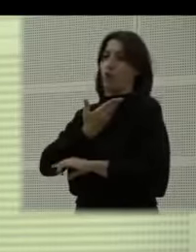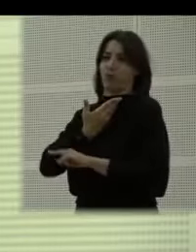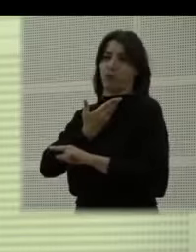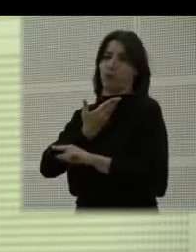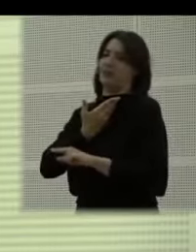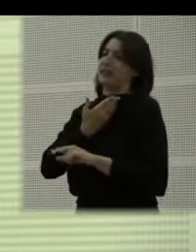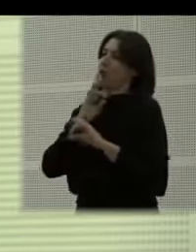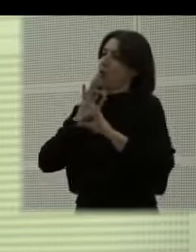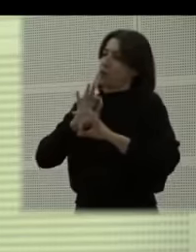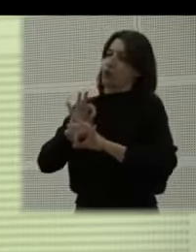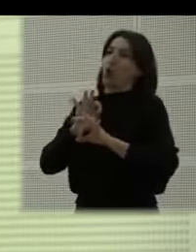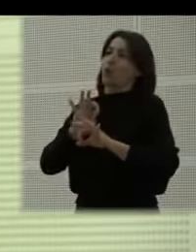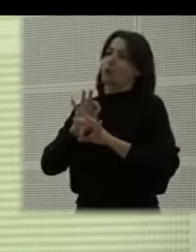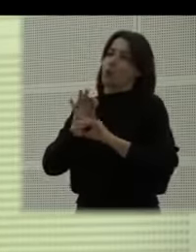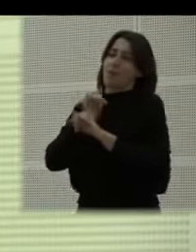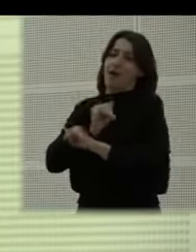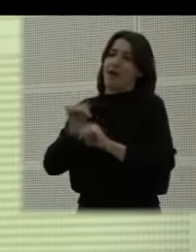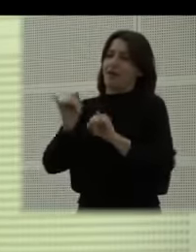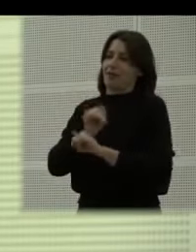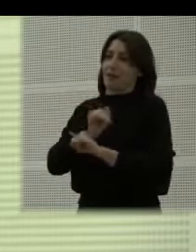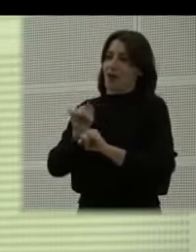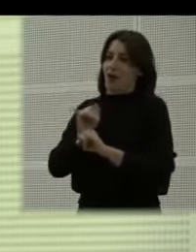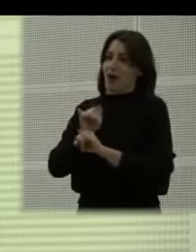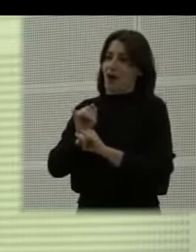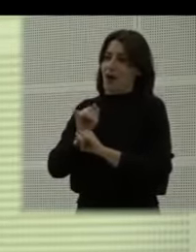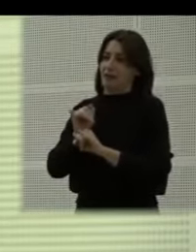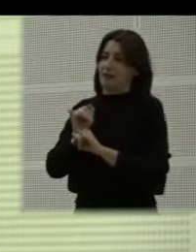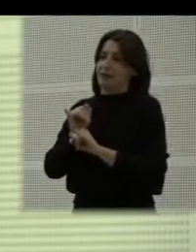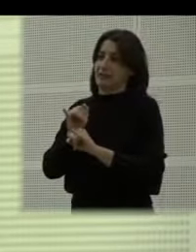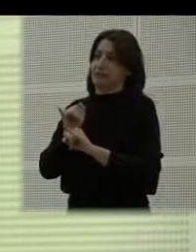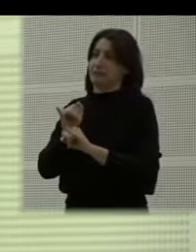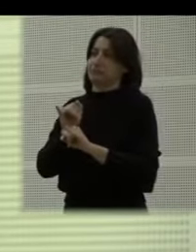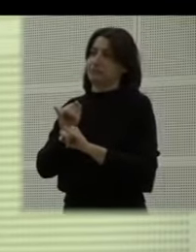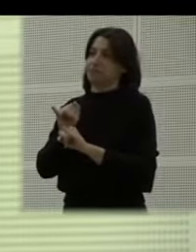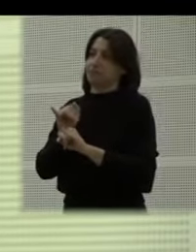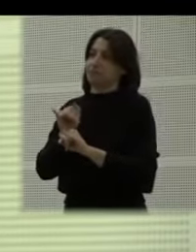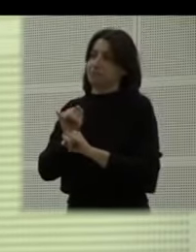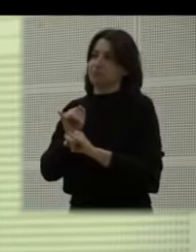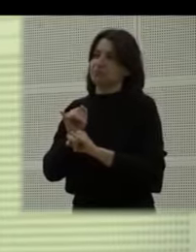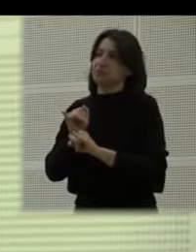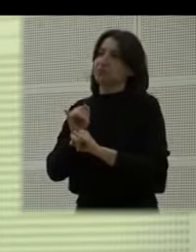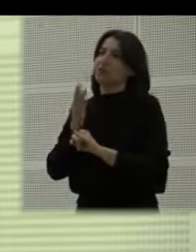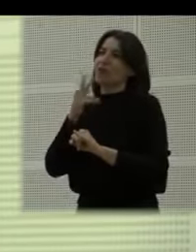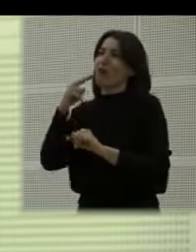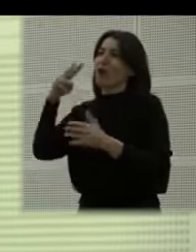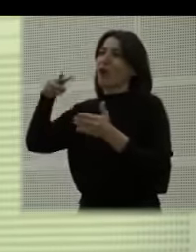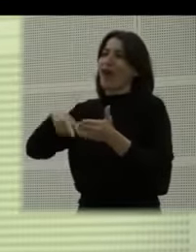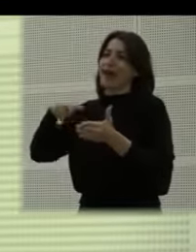maniera particolare. E voglio leggervi